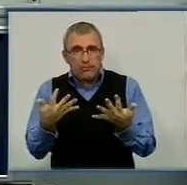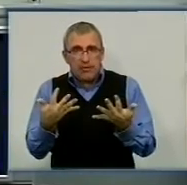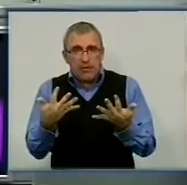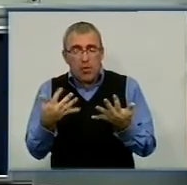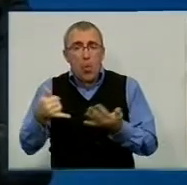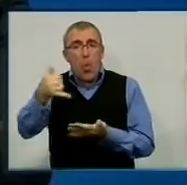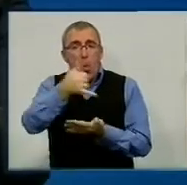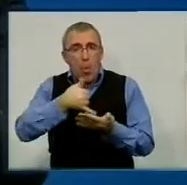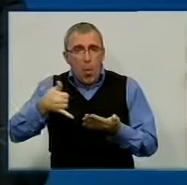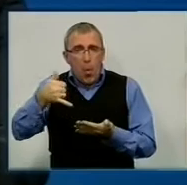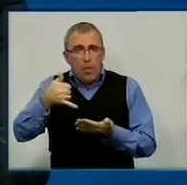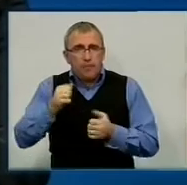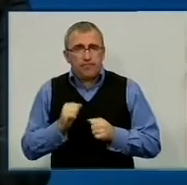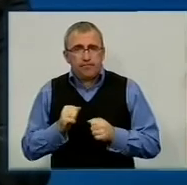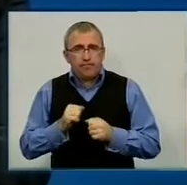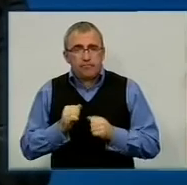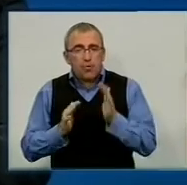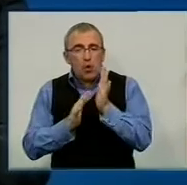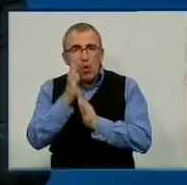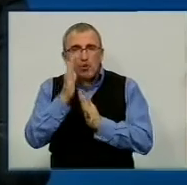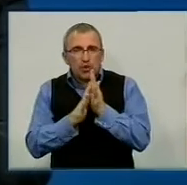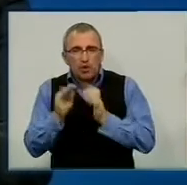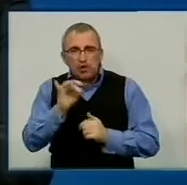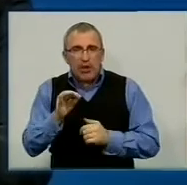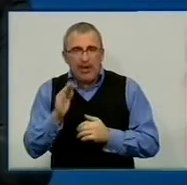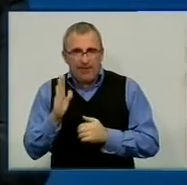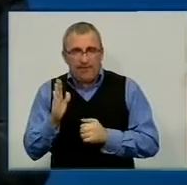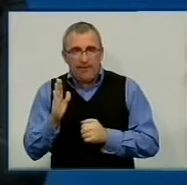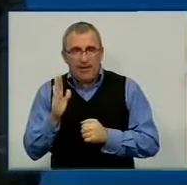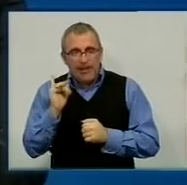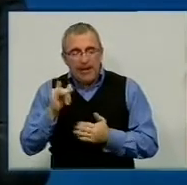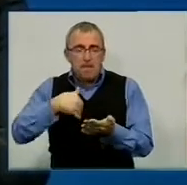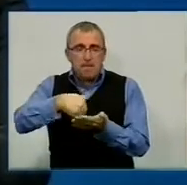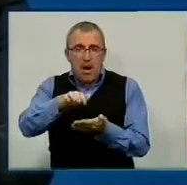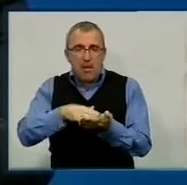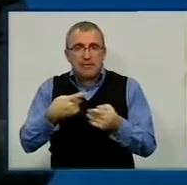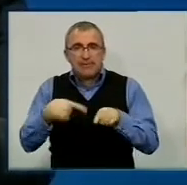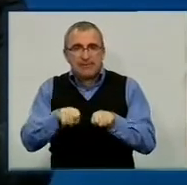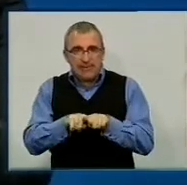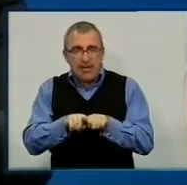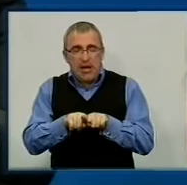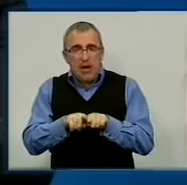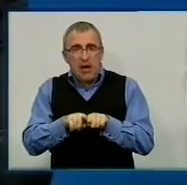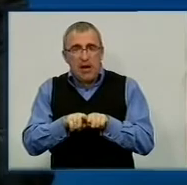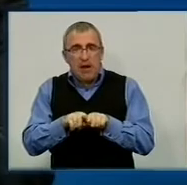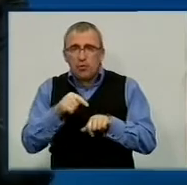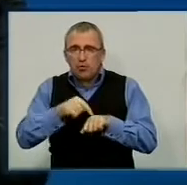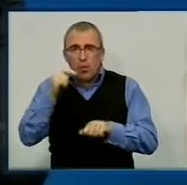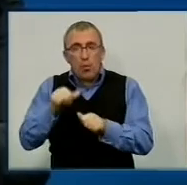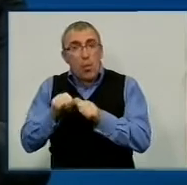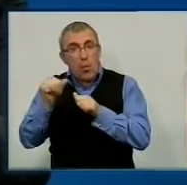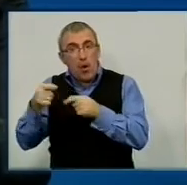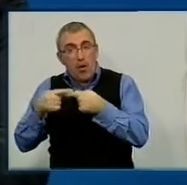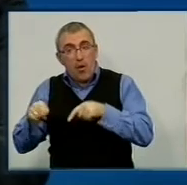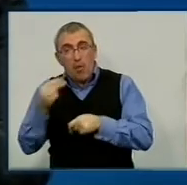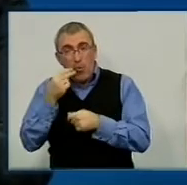олійних тобто рослинних жирів і масел Тобто це досить суттєво це окрема категорія хоча Ця